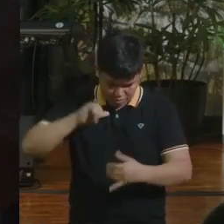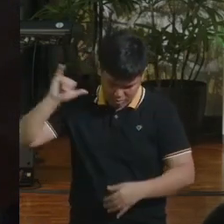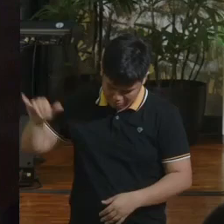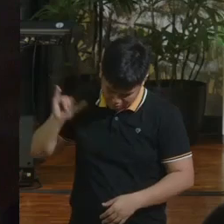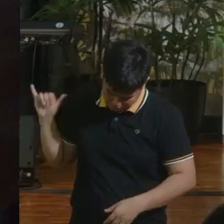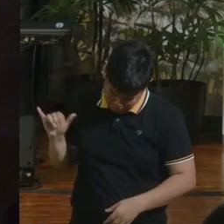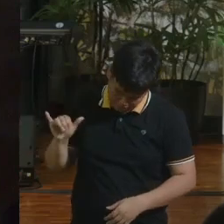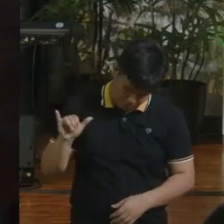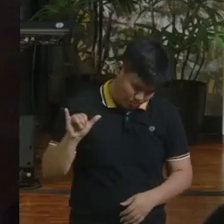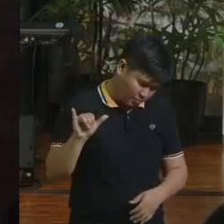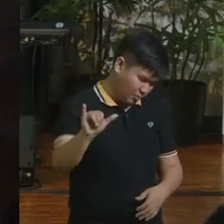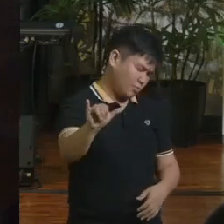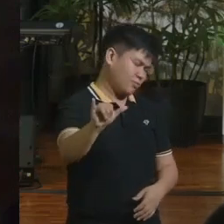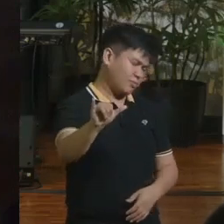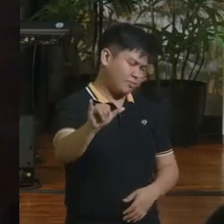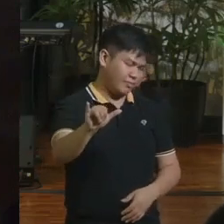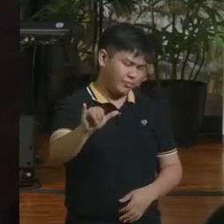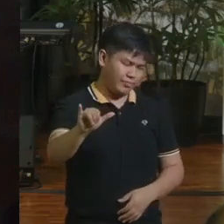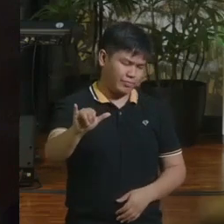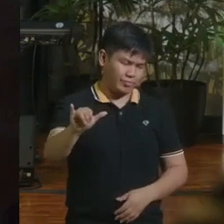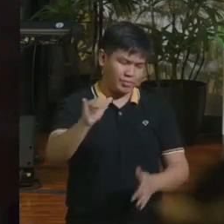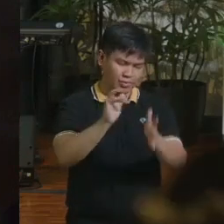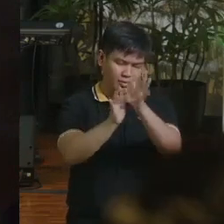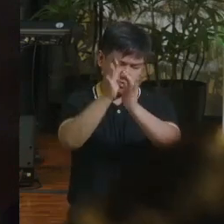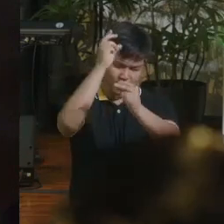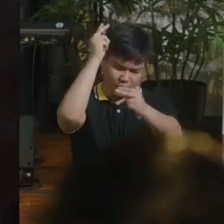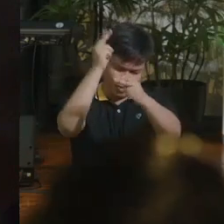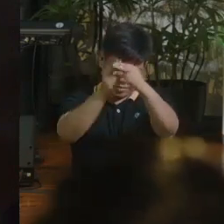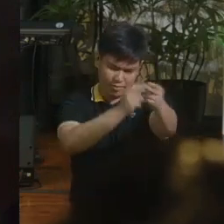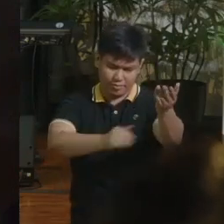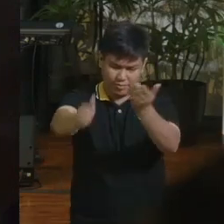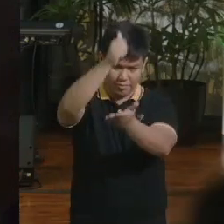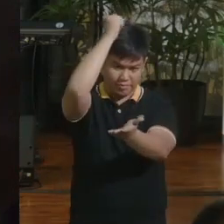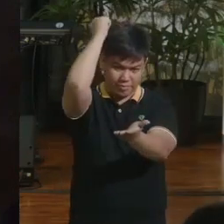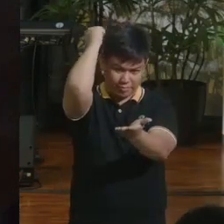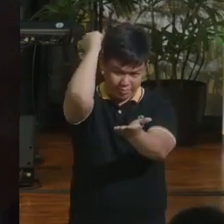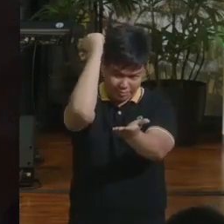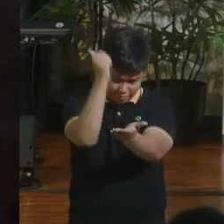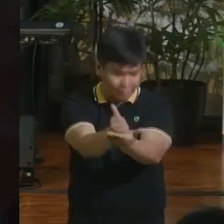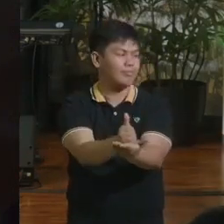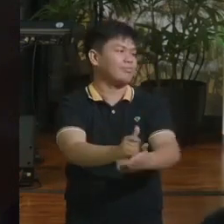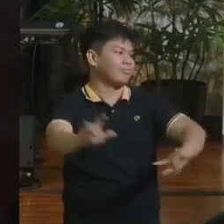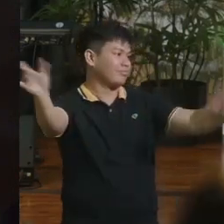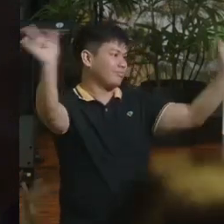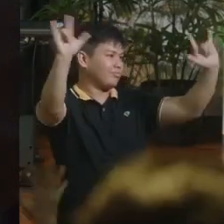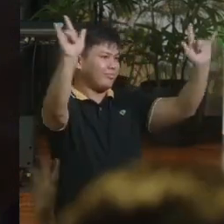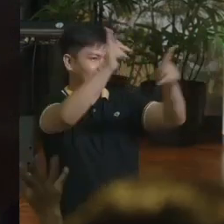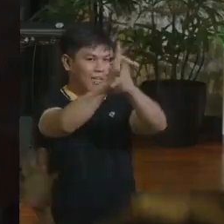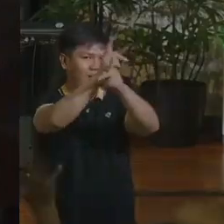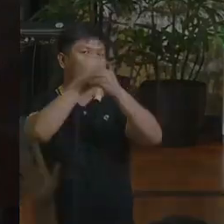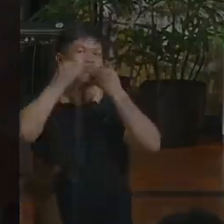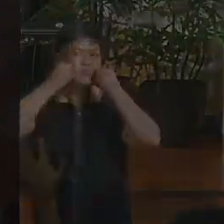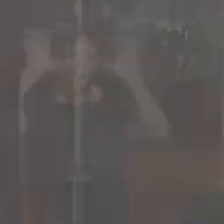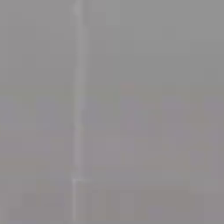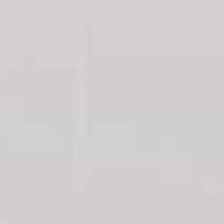ngayon at magpakailanman. At lahat ay nagsabi ng Amen. Gandang hapon po.